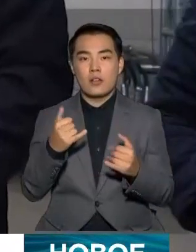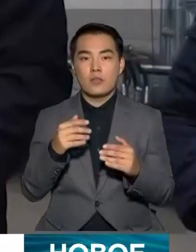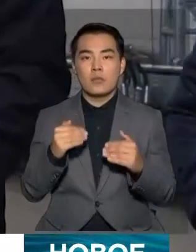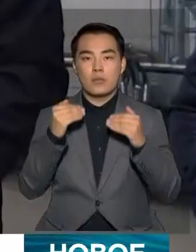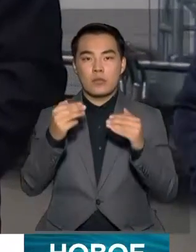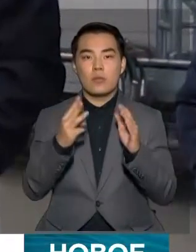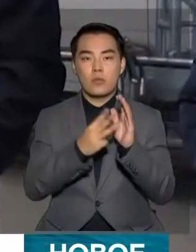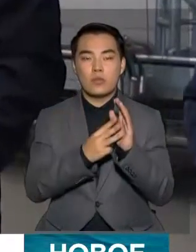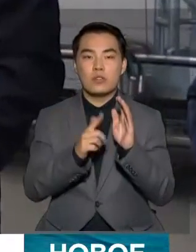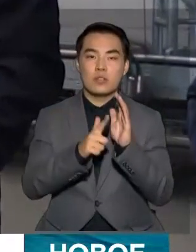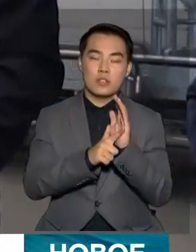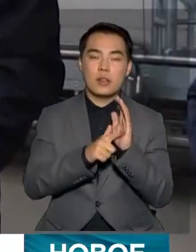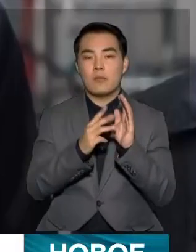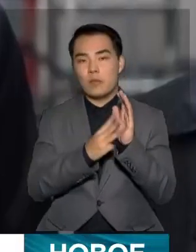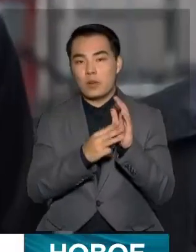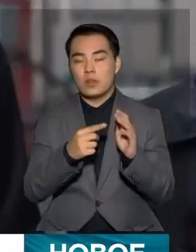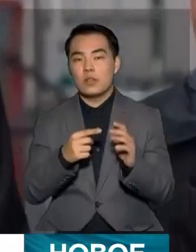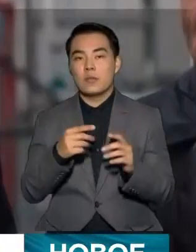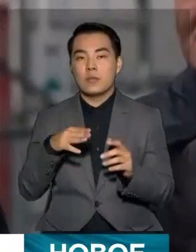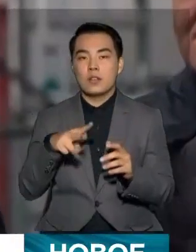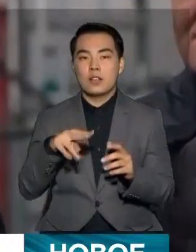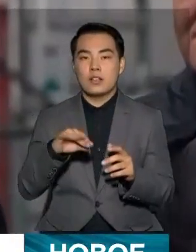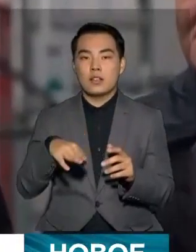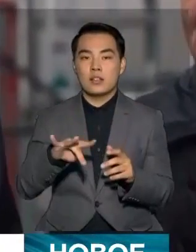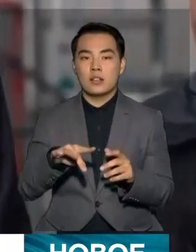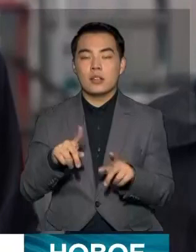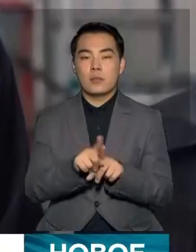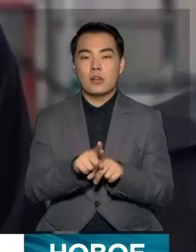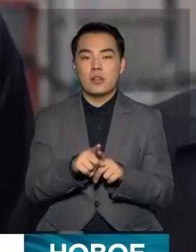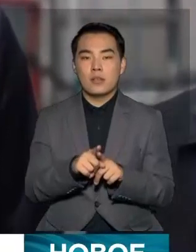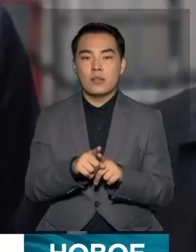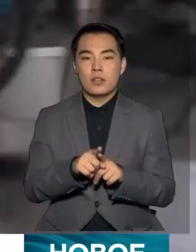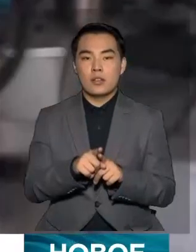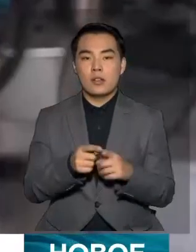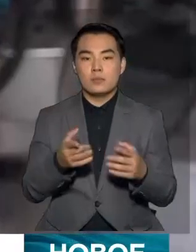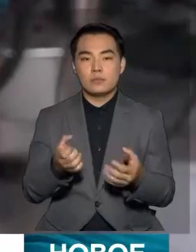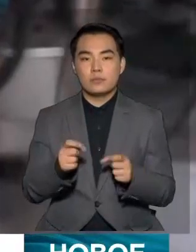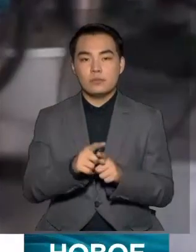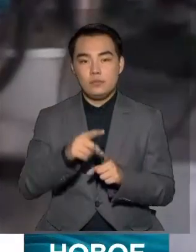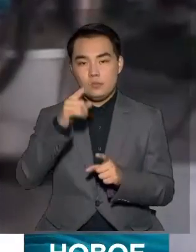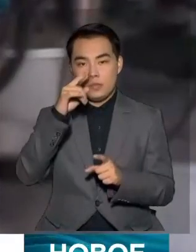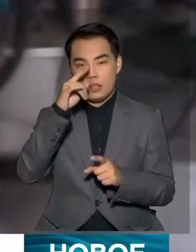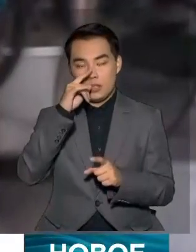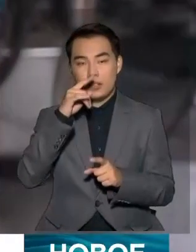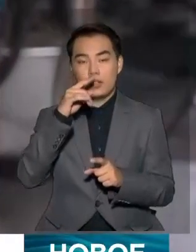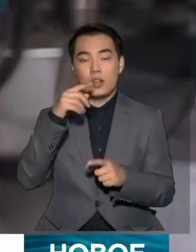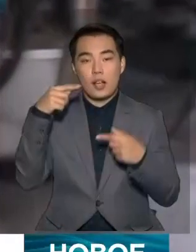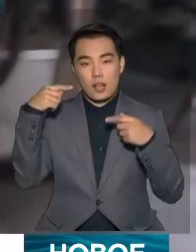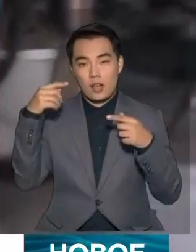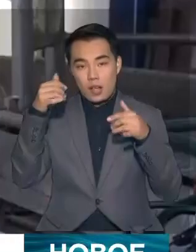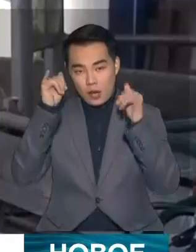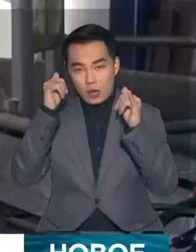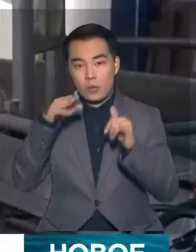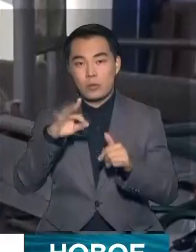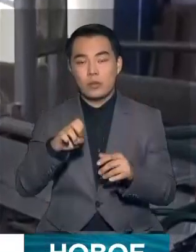доходит до 7-8 тысяч литров на содержание комплекса коровы молочной голштина фризской